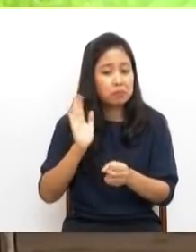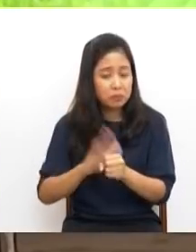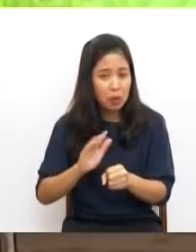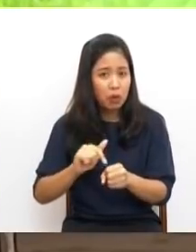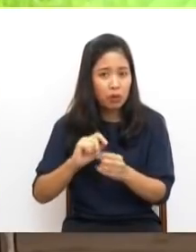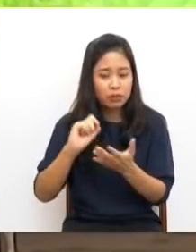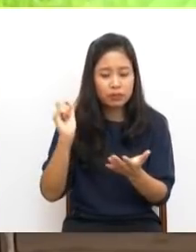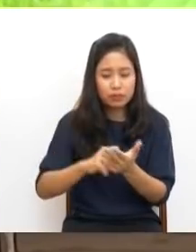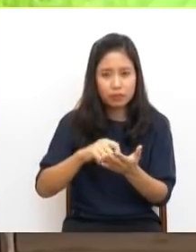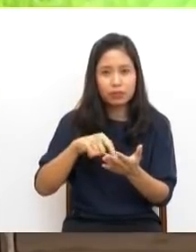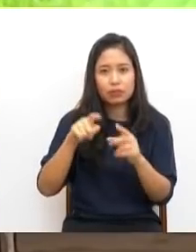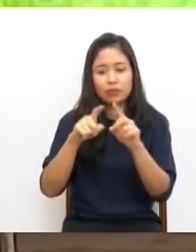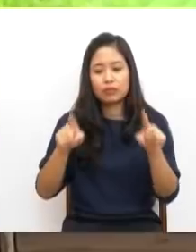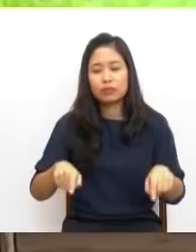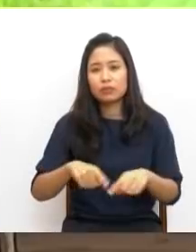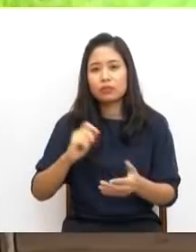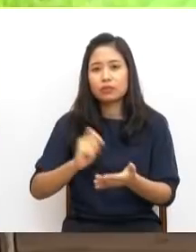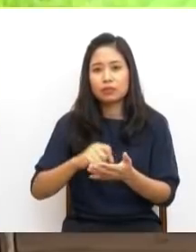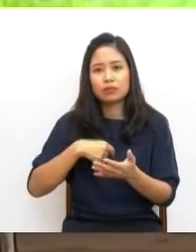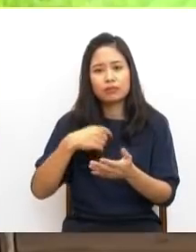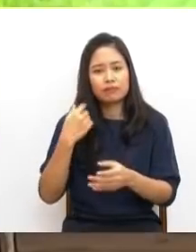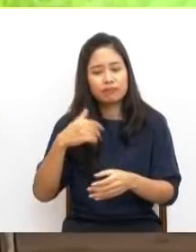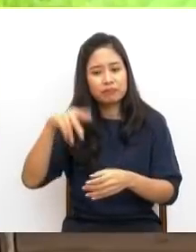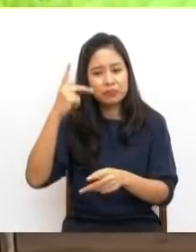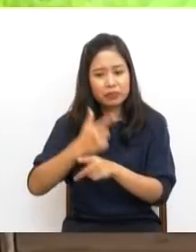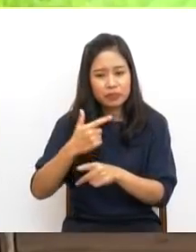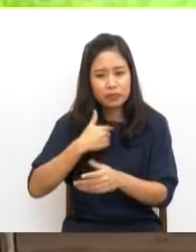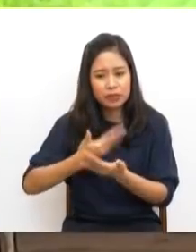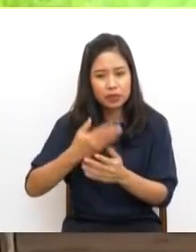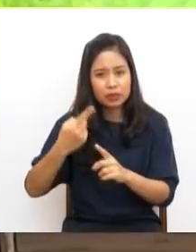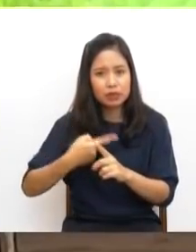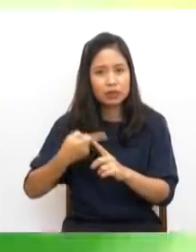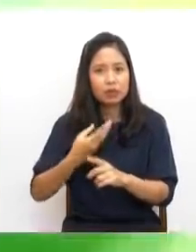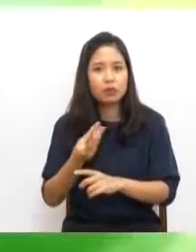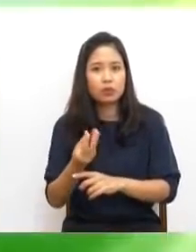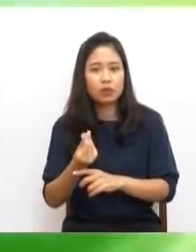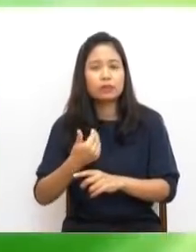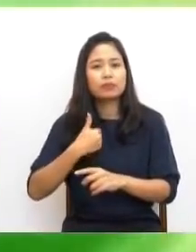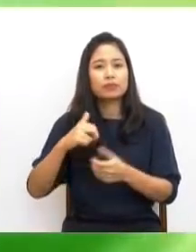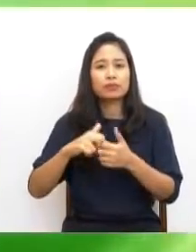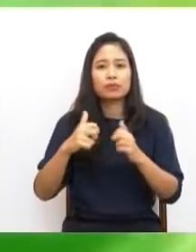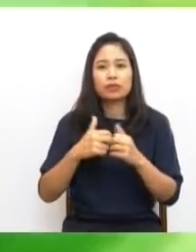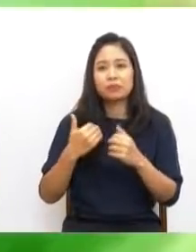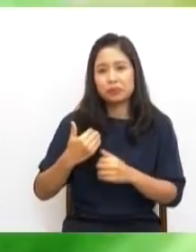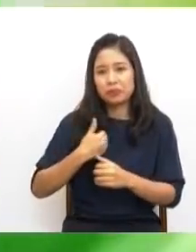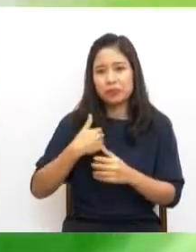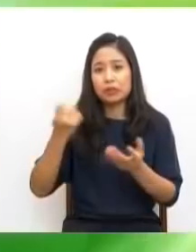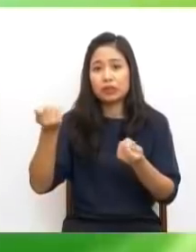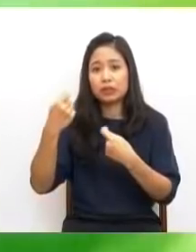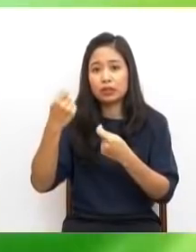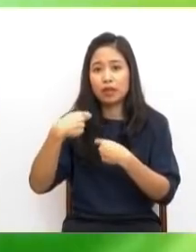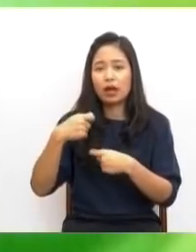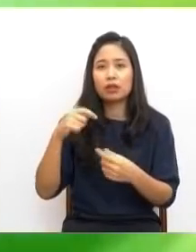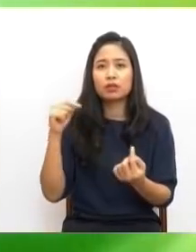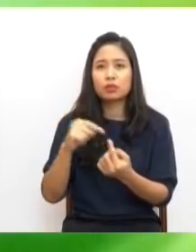จะจ้างกี่เดือนจะมีเงินเดือนให้เท่าไหร่ก็ขออนุญาตนำเรียนว่าอัตราจ้างทุกตำแหน่งนะ